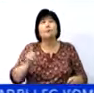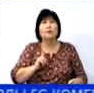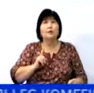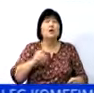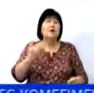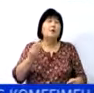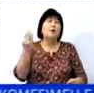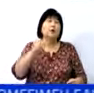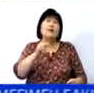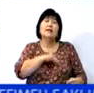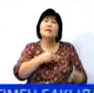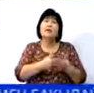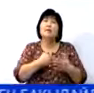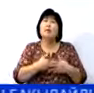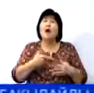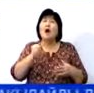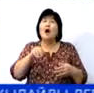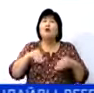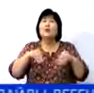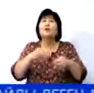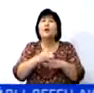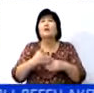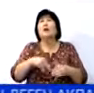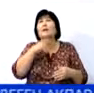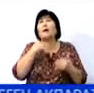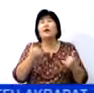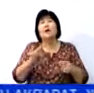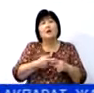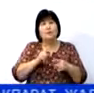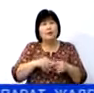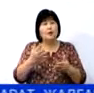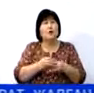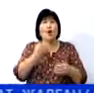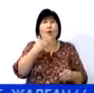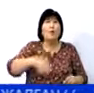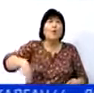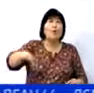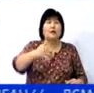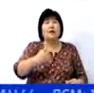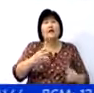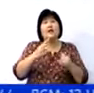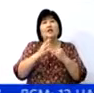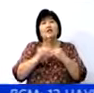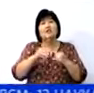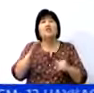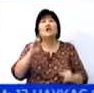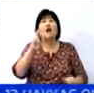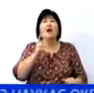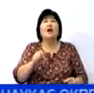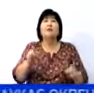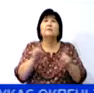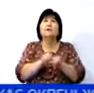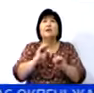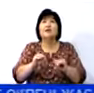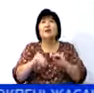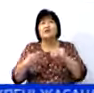Шырайлы Шиелінің еңбеккерлері агросаланы дамытуға басымдық беріп отыр. Бұйыртса, оңтүстік өлкеде енді жер жаңғақ жерсіндіріліп, бұршақ тұқымдасына жататын